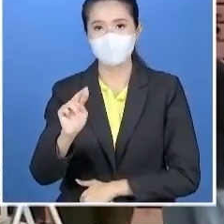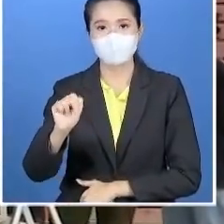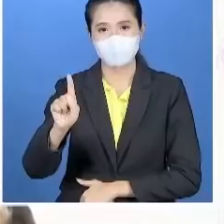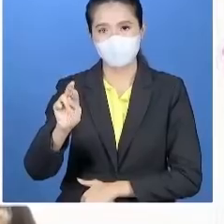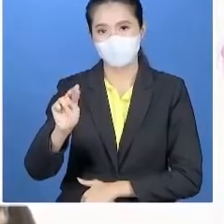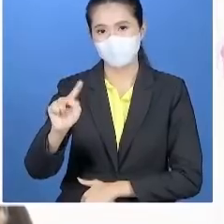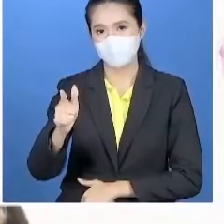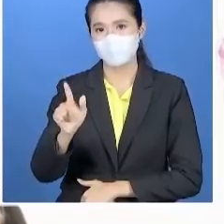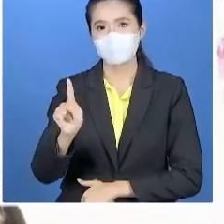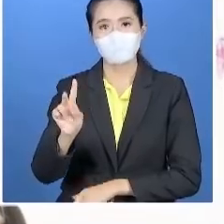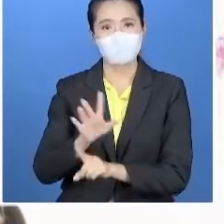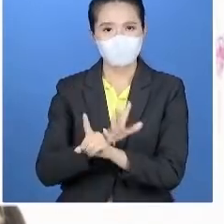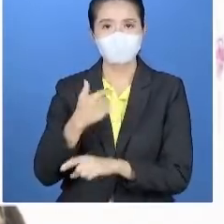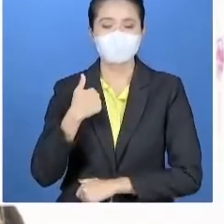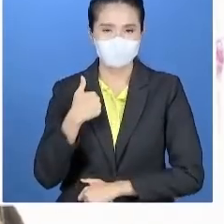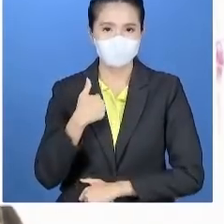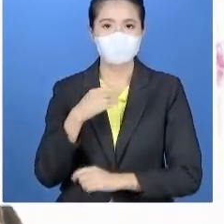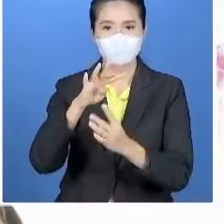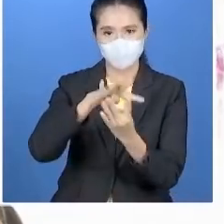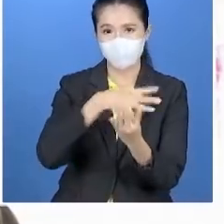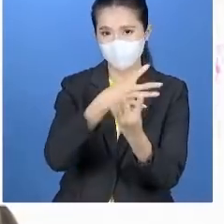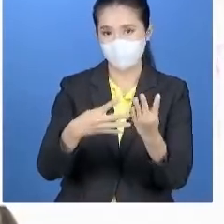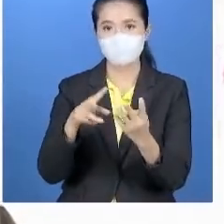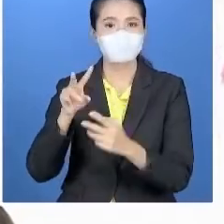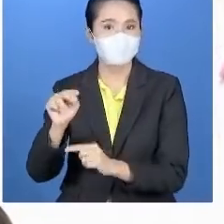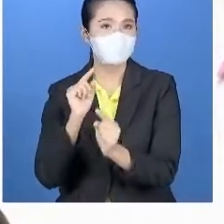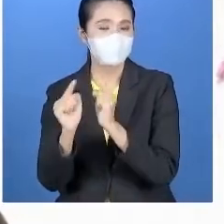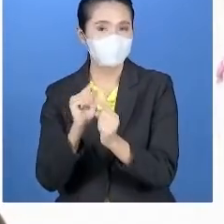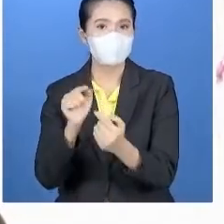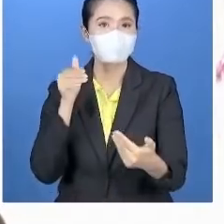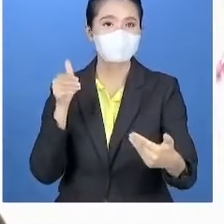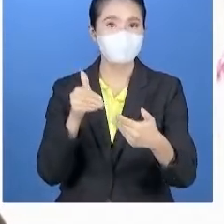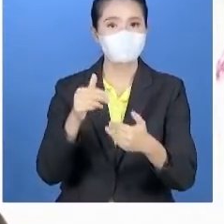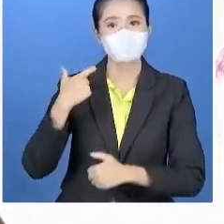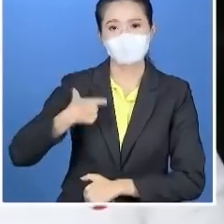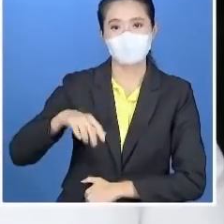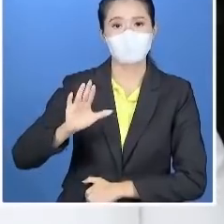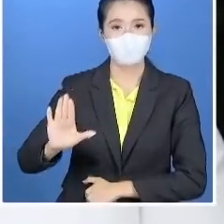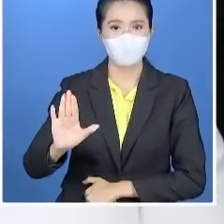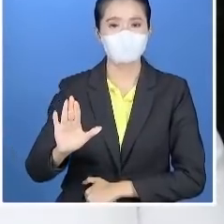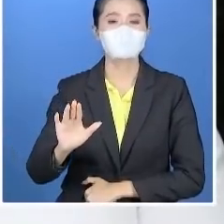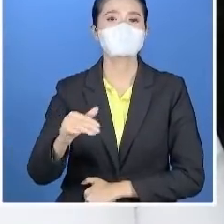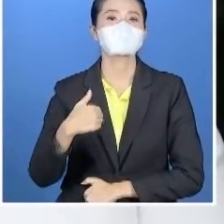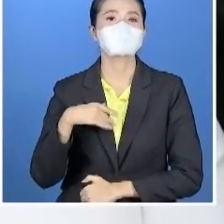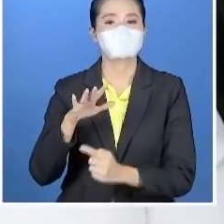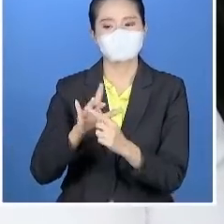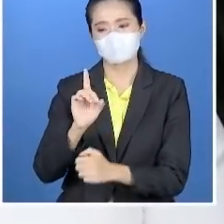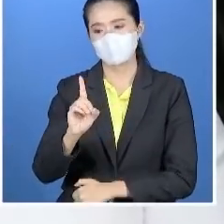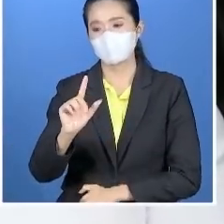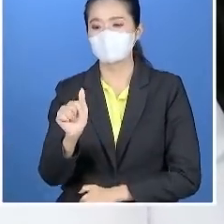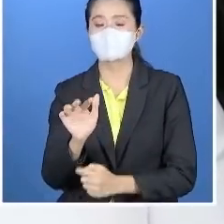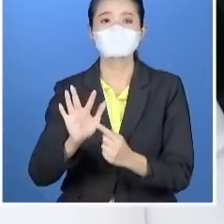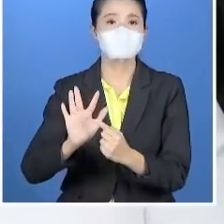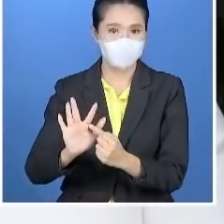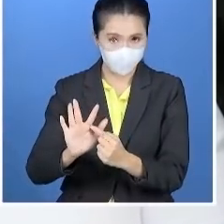ทรัชพลมีแผนที่จะเข้าไปนัดพูดคุยกันกับทนายของคดีคุณแตงโมคือทนายเดชากิติวิทย